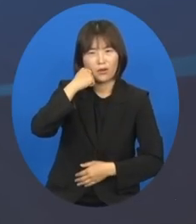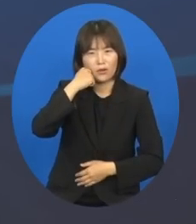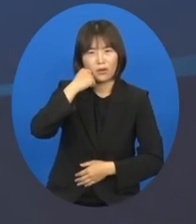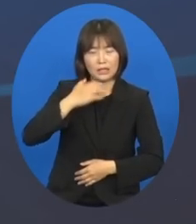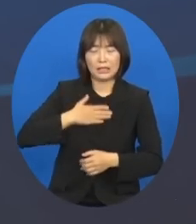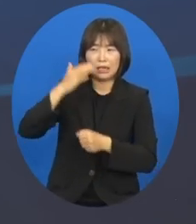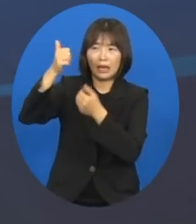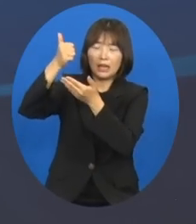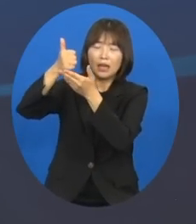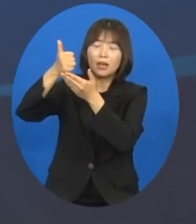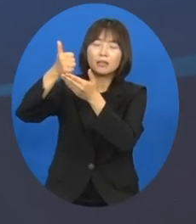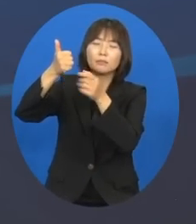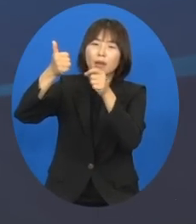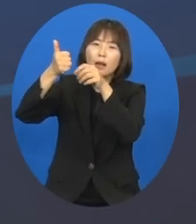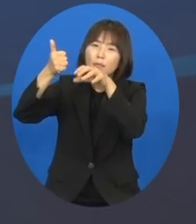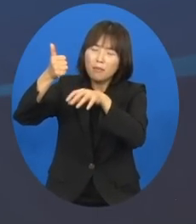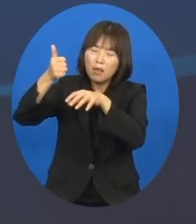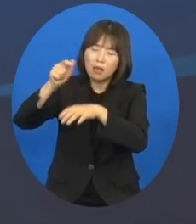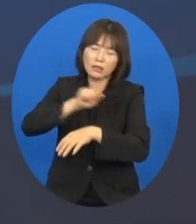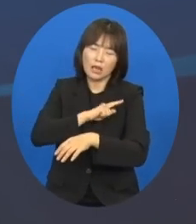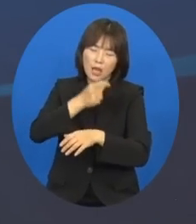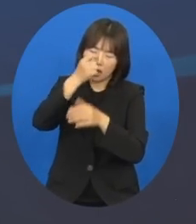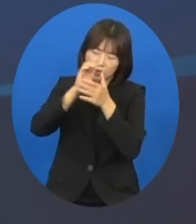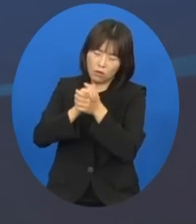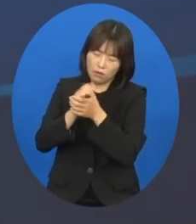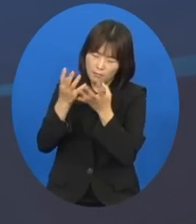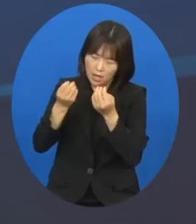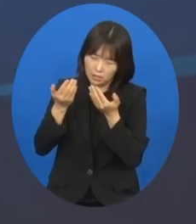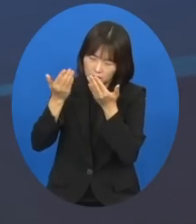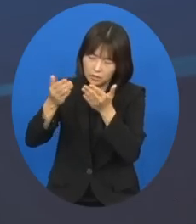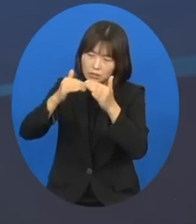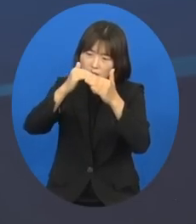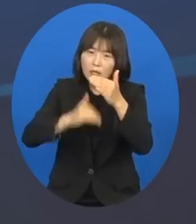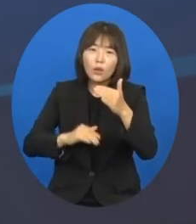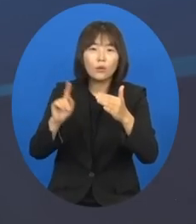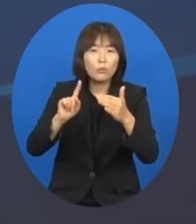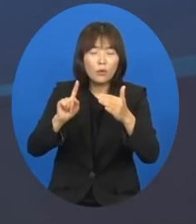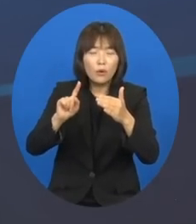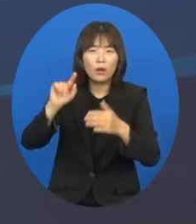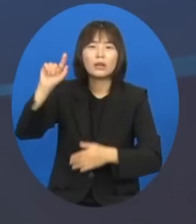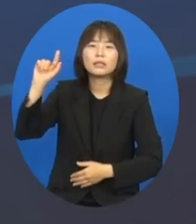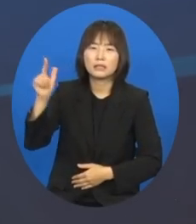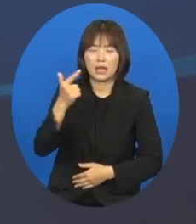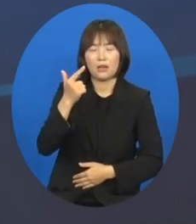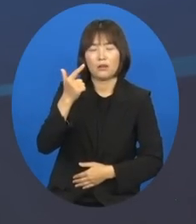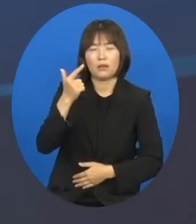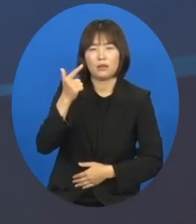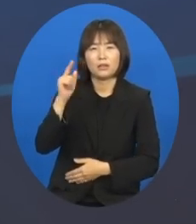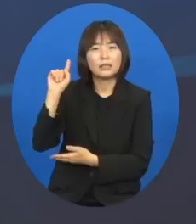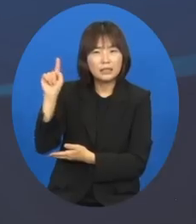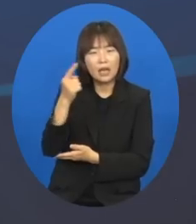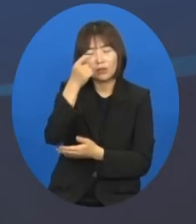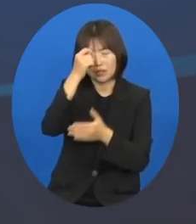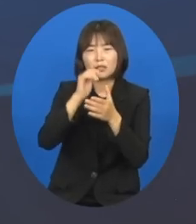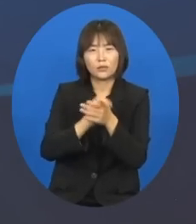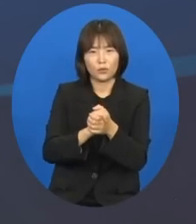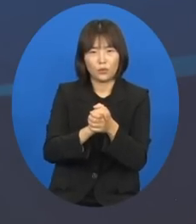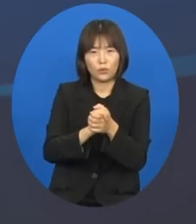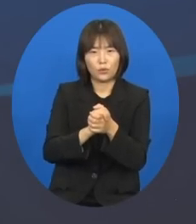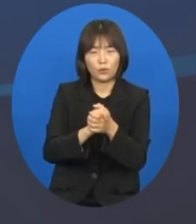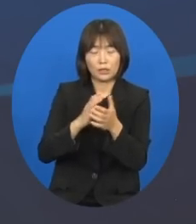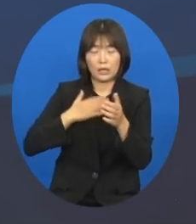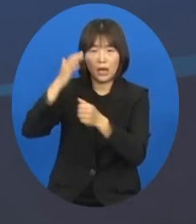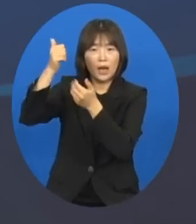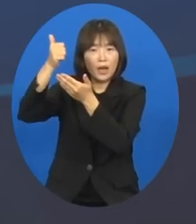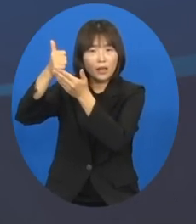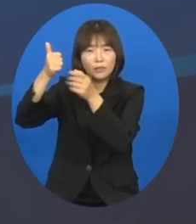제일 많이 기도한 기도 중에 내용이 다윗의 기도입니다 제가 하나님 앞에 얼마나이